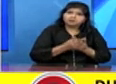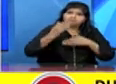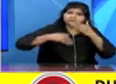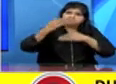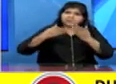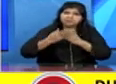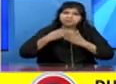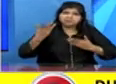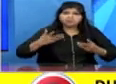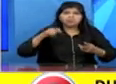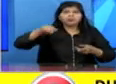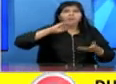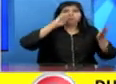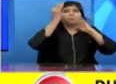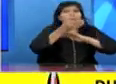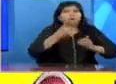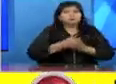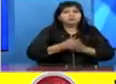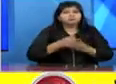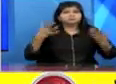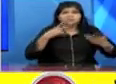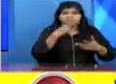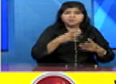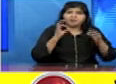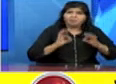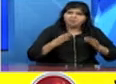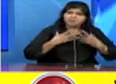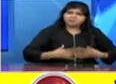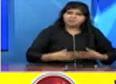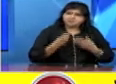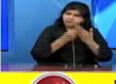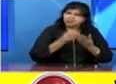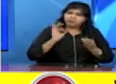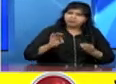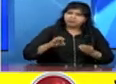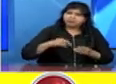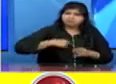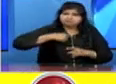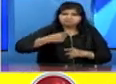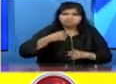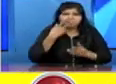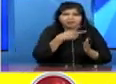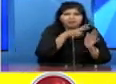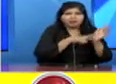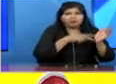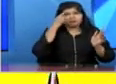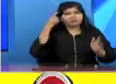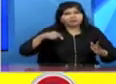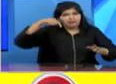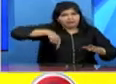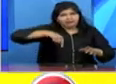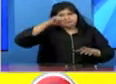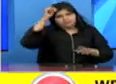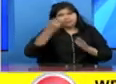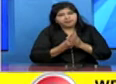से विदेशों में हमने अच्छी से अच्छी स्वास्थ्य सेवा को जवाब देते हुए देखा है। भारत में